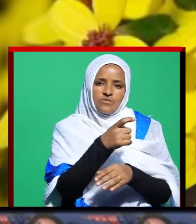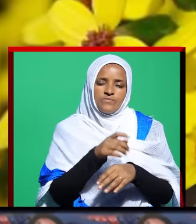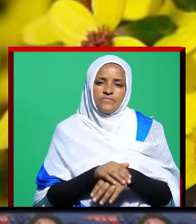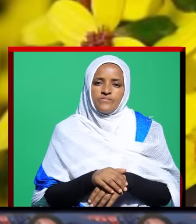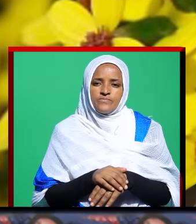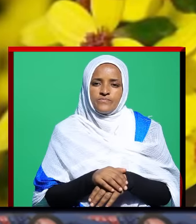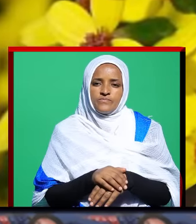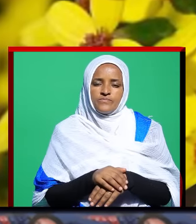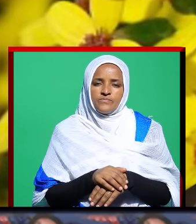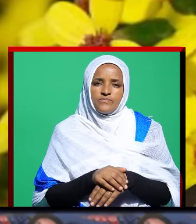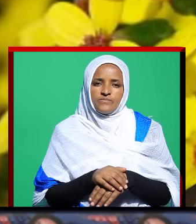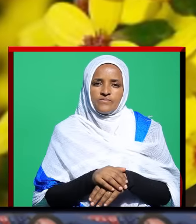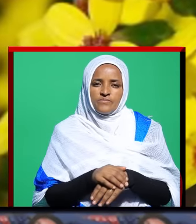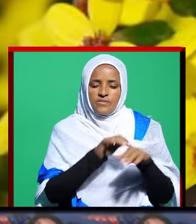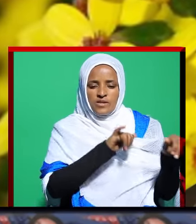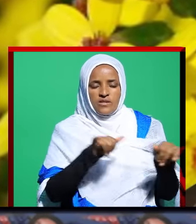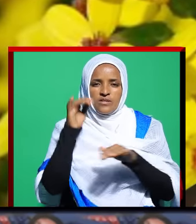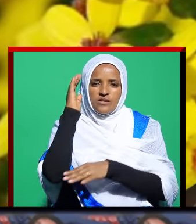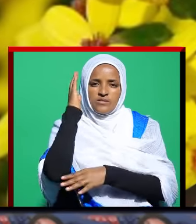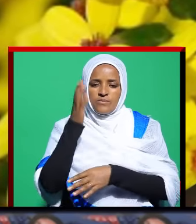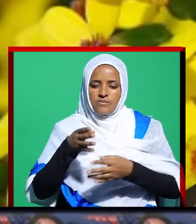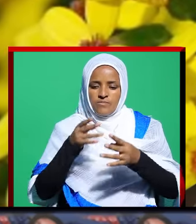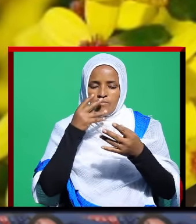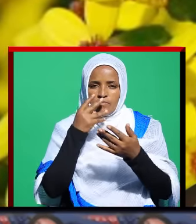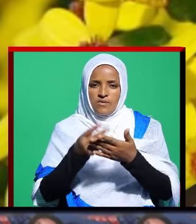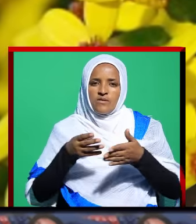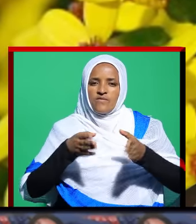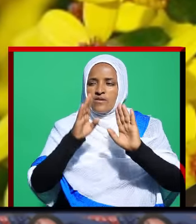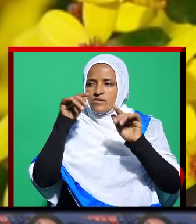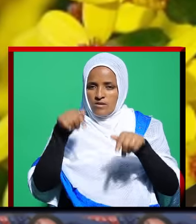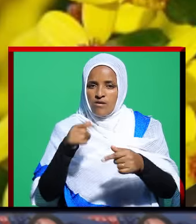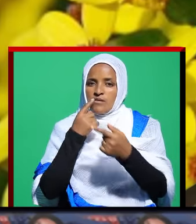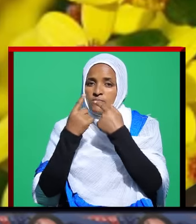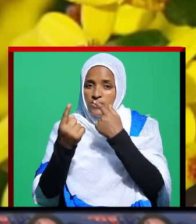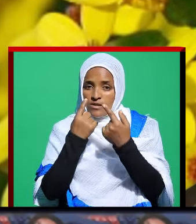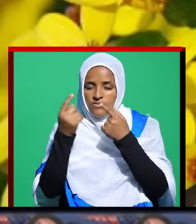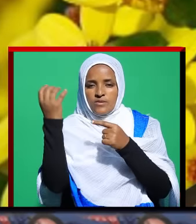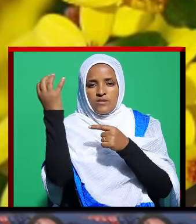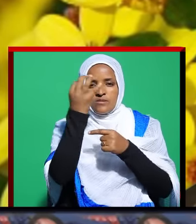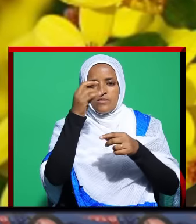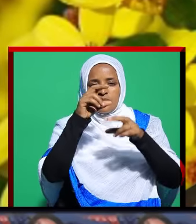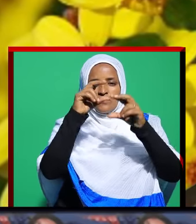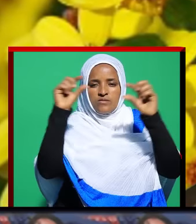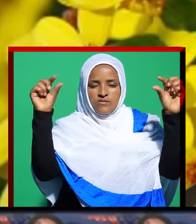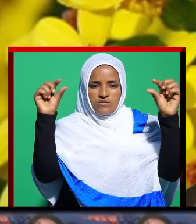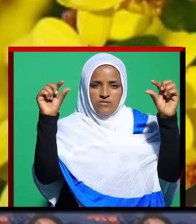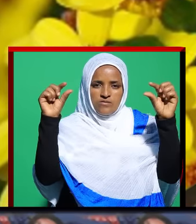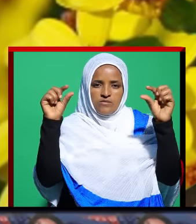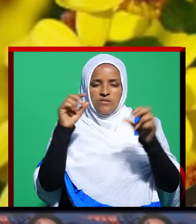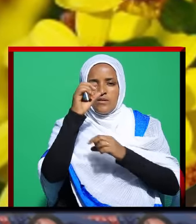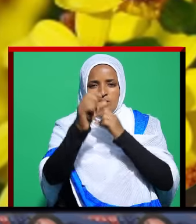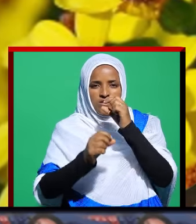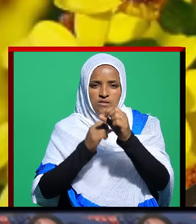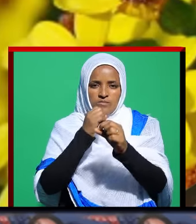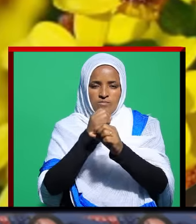የተመሰገነ ይሁን። እንደ እግዚአብሔር መልካም ፈቃድ ዛሬ የምንነጋገርበት የስብከታችን ርዕስ